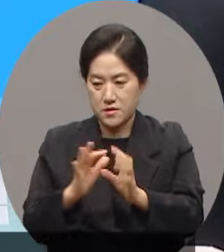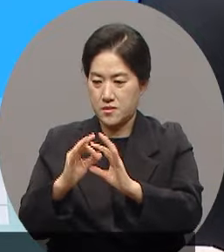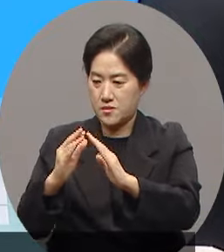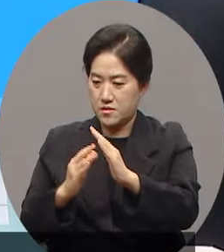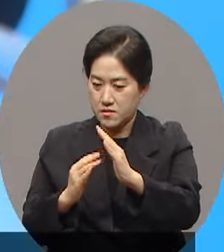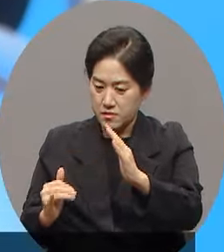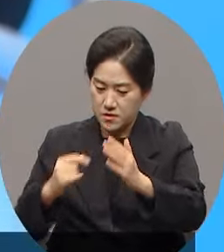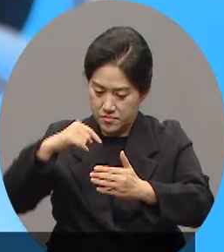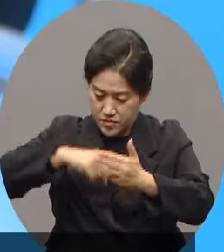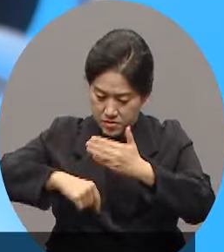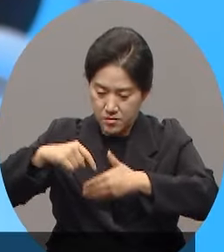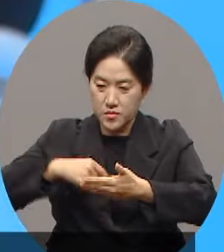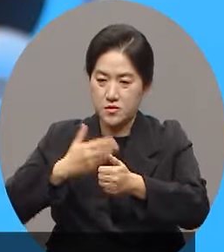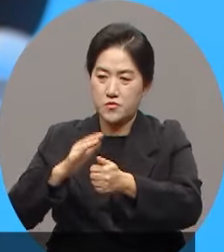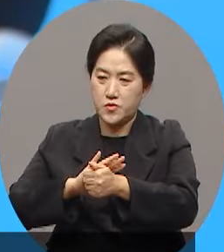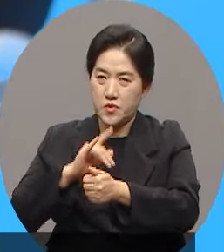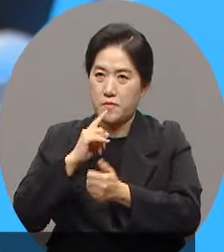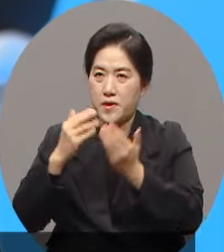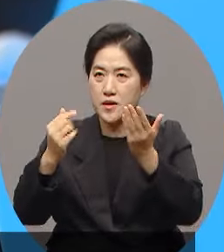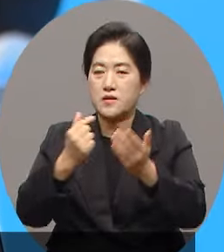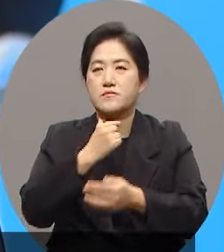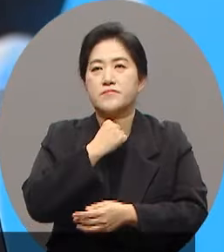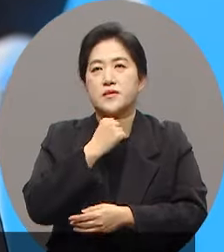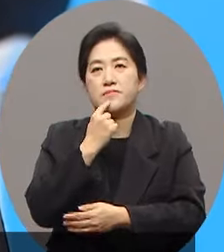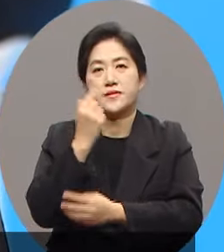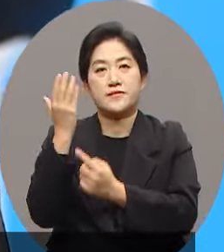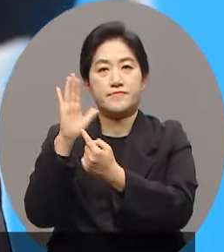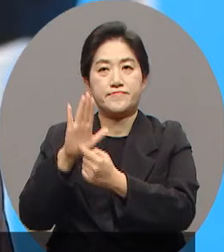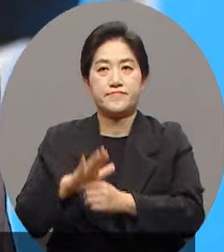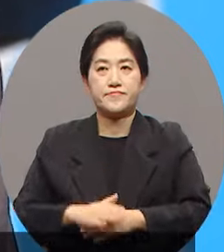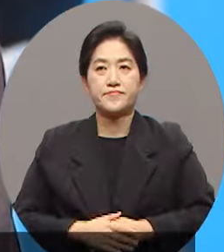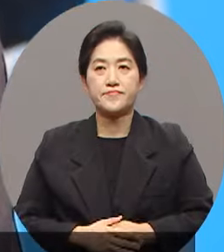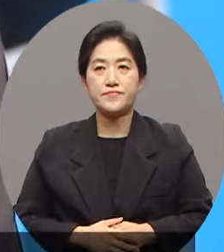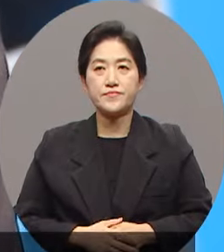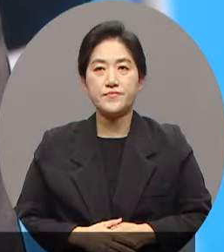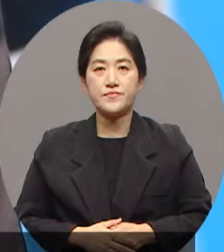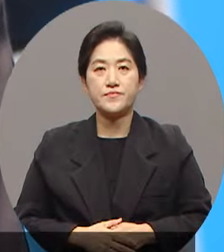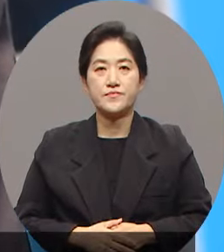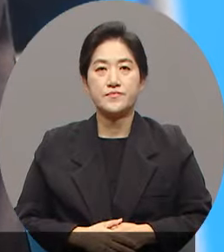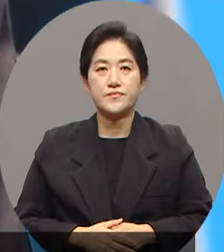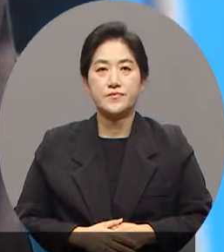마음 깊은 곳으로부터 위로의 말씀을 드린다고 했습니다. MBC 뉴스 신재웅입니다.